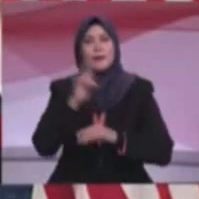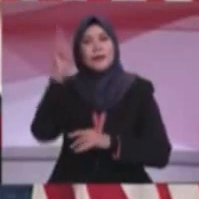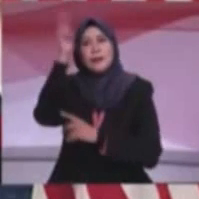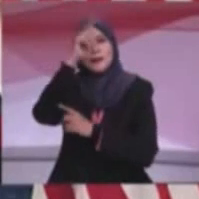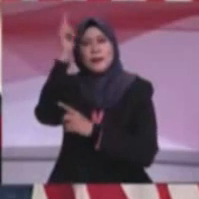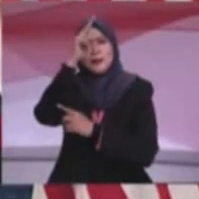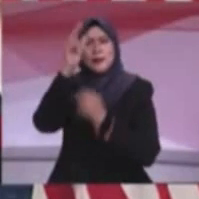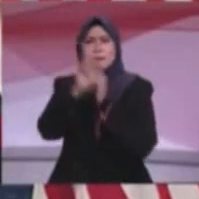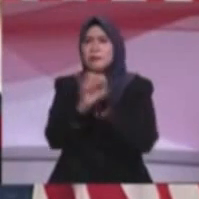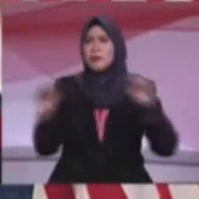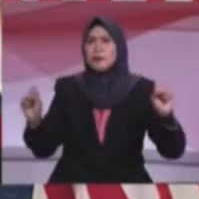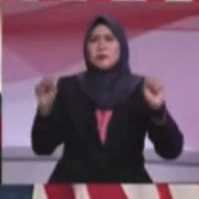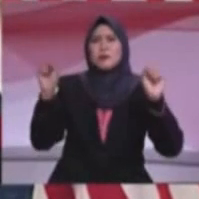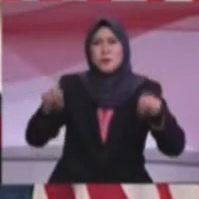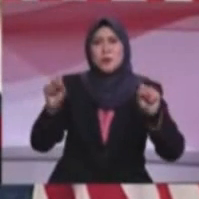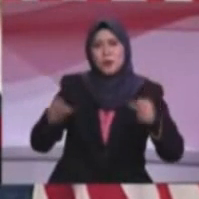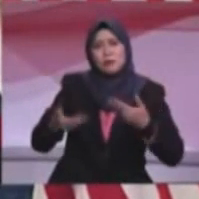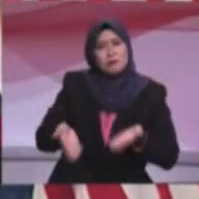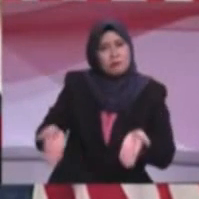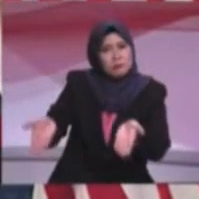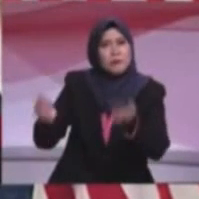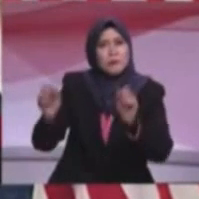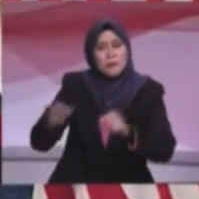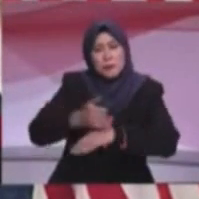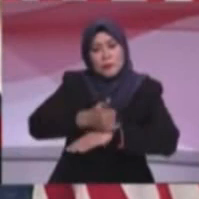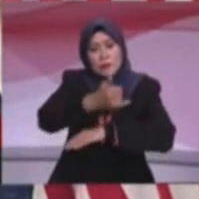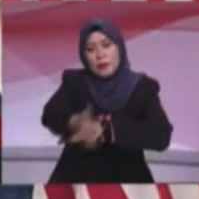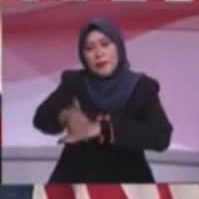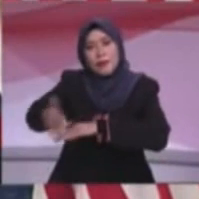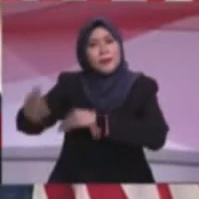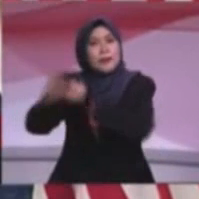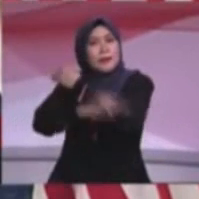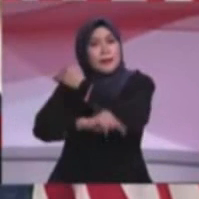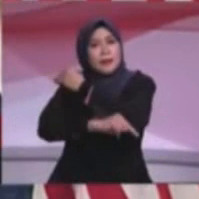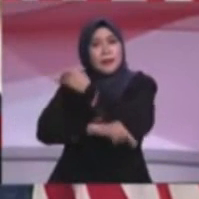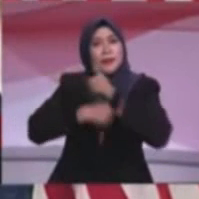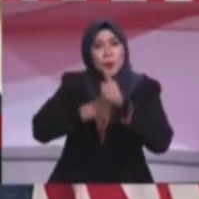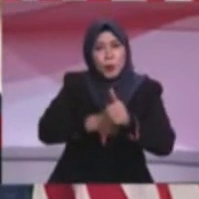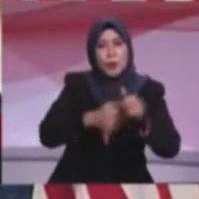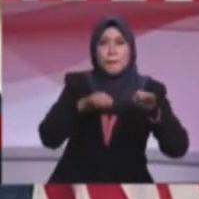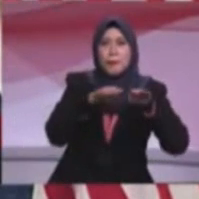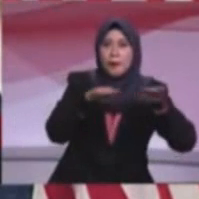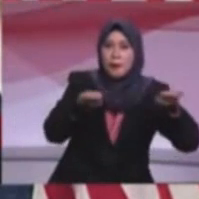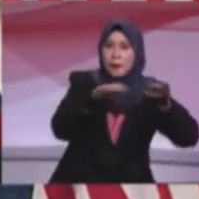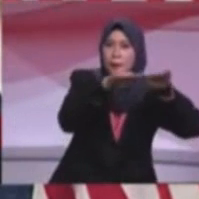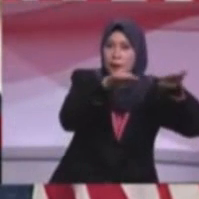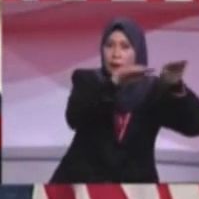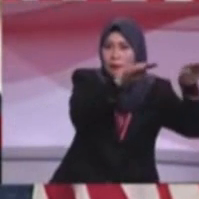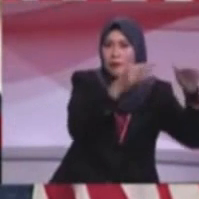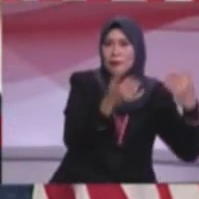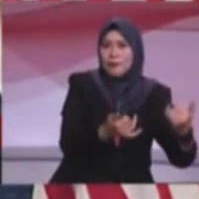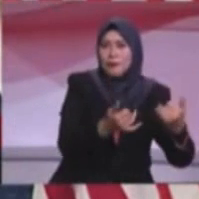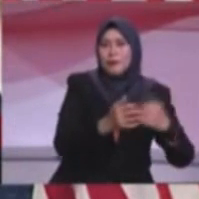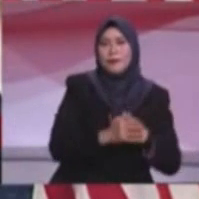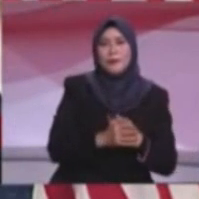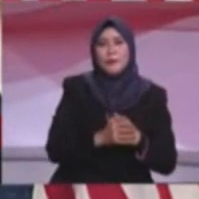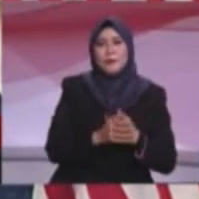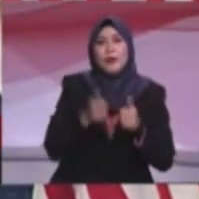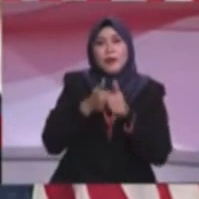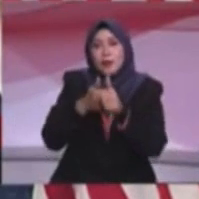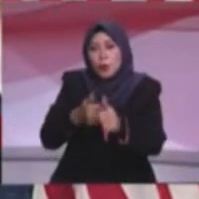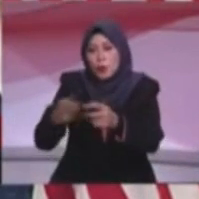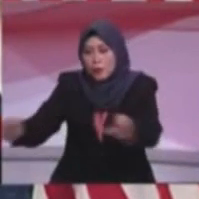membenarkan pergerakan reritas Negeri secara bertingkat malah mewujudkan spesial Greenland